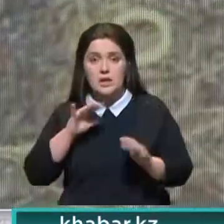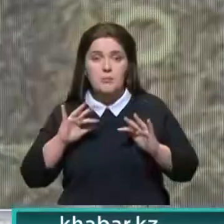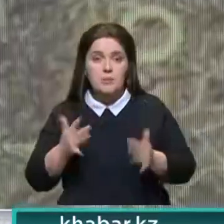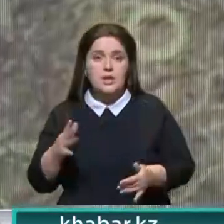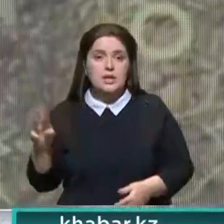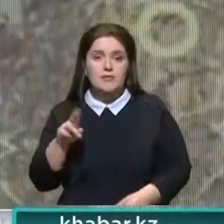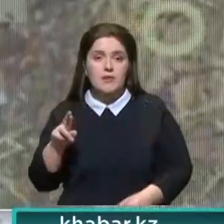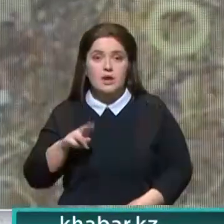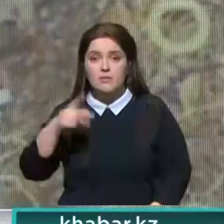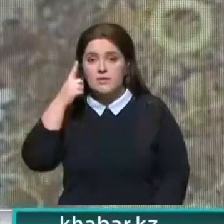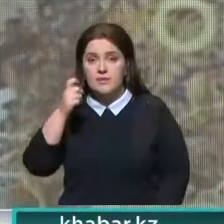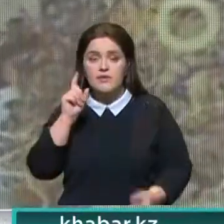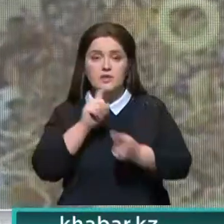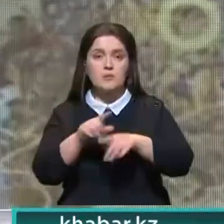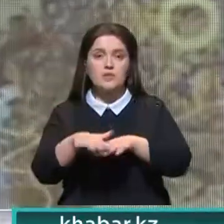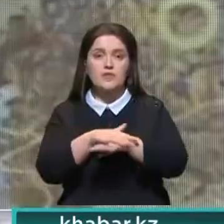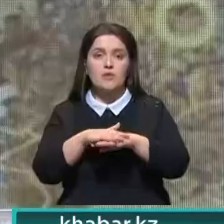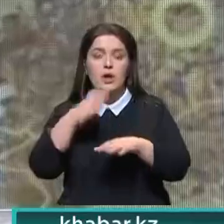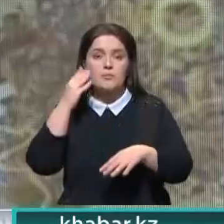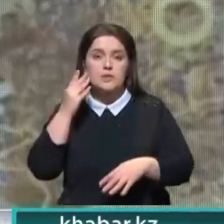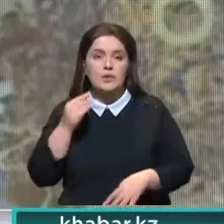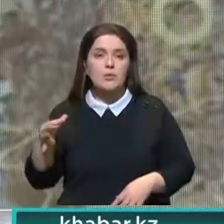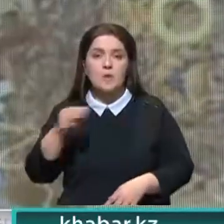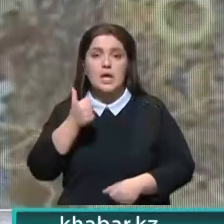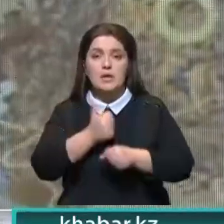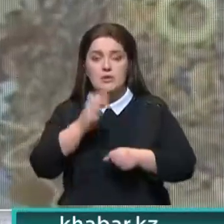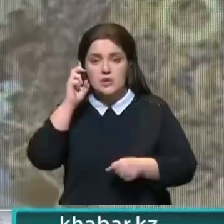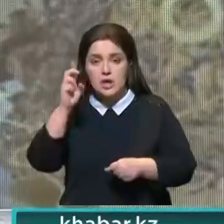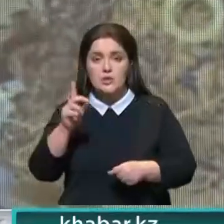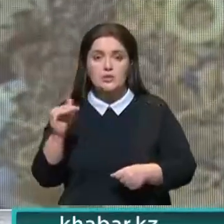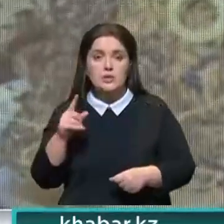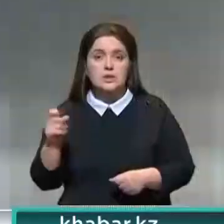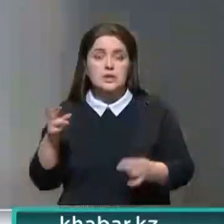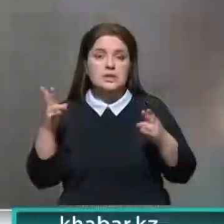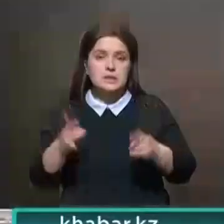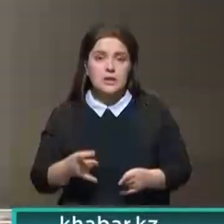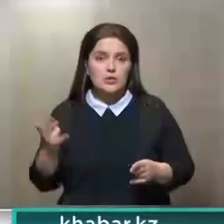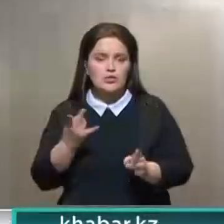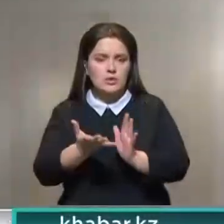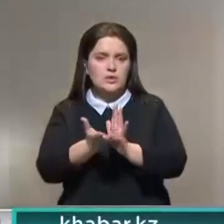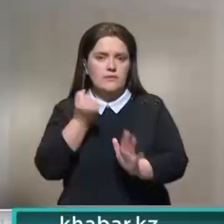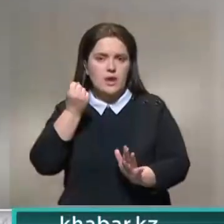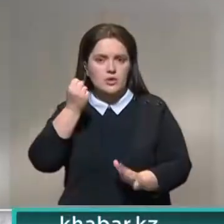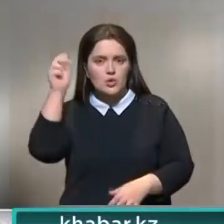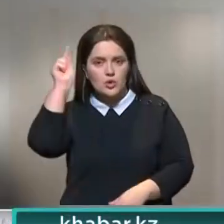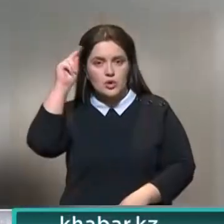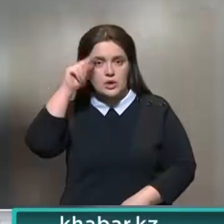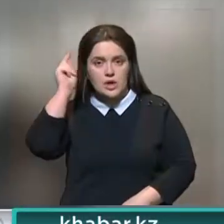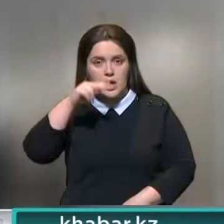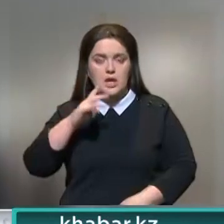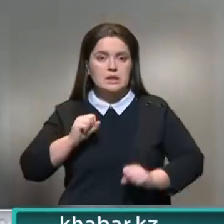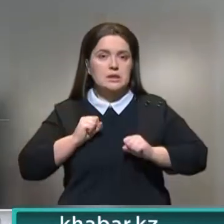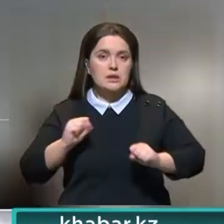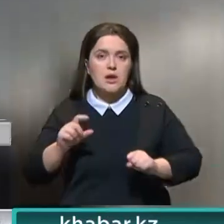произошедшие события в январе. Об этом он заявил на встрече с общественностью Алматинской области. Глава государства отметил, что из этой трагедии следует извлечь уроки и